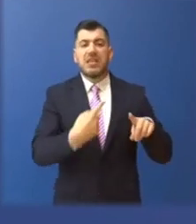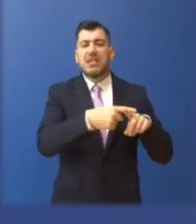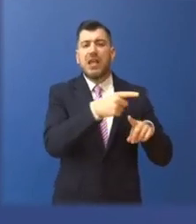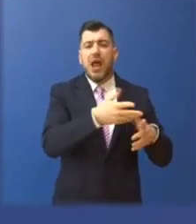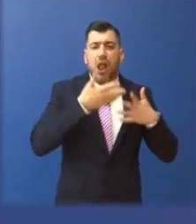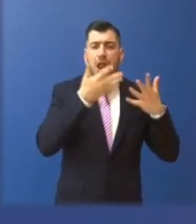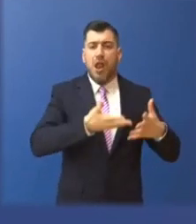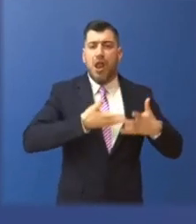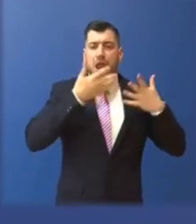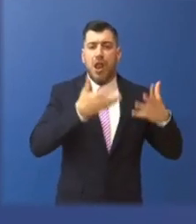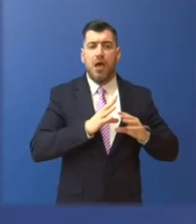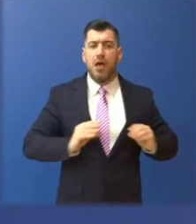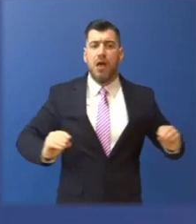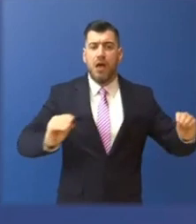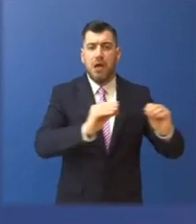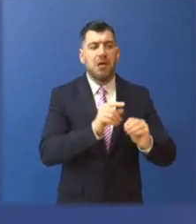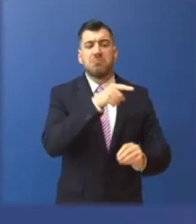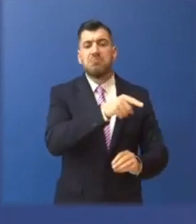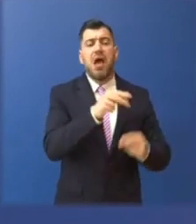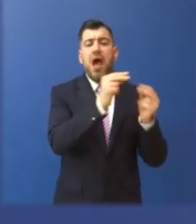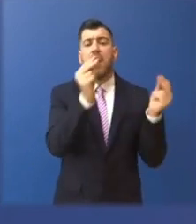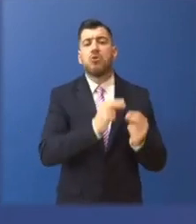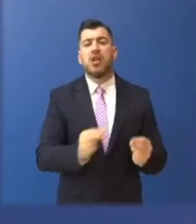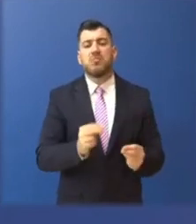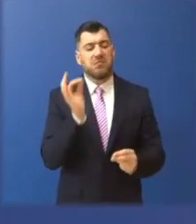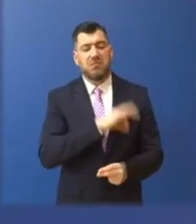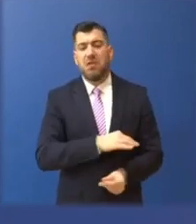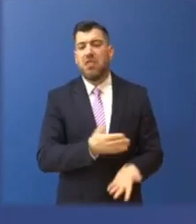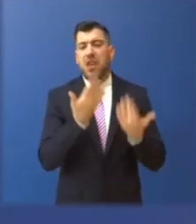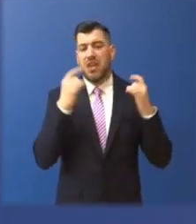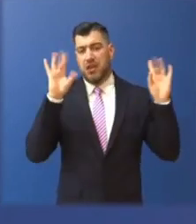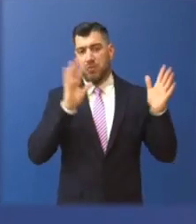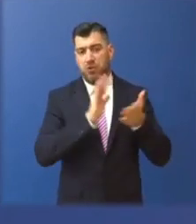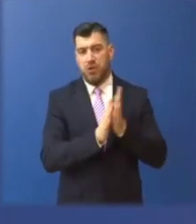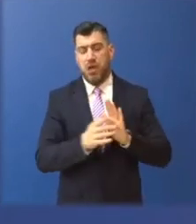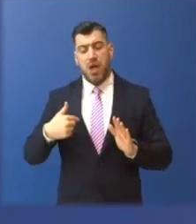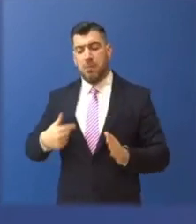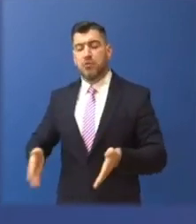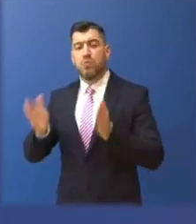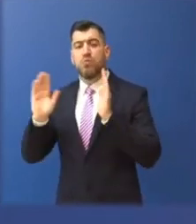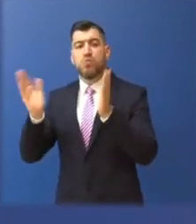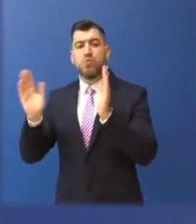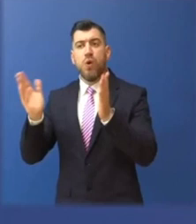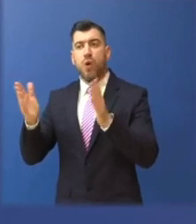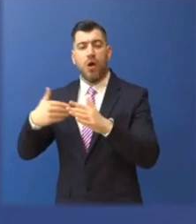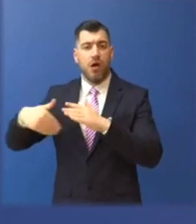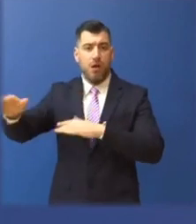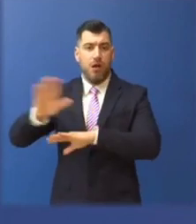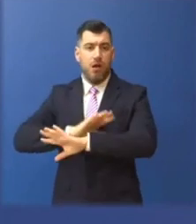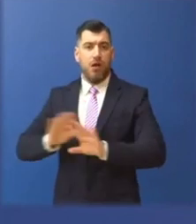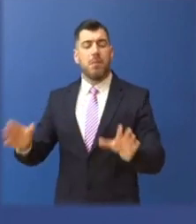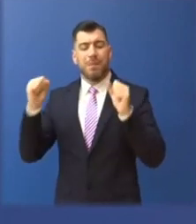τον λόγο του δεν θα φέρουν κανένα αποτέλεσμα. Εμείς συνεχίζουμε μπροστά. Συνεχίζουμε μπροστά,